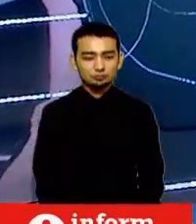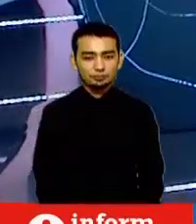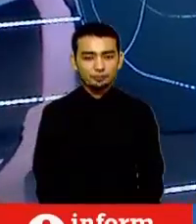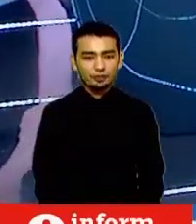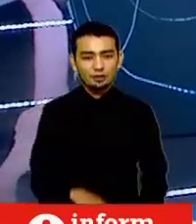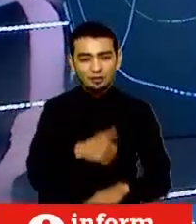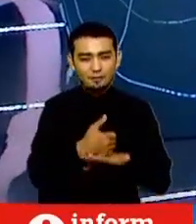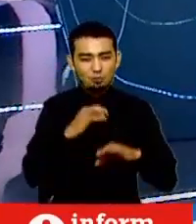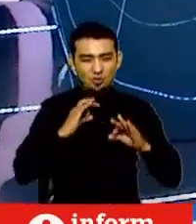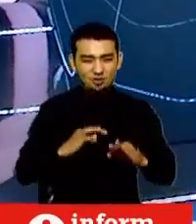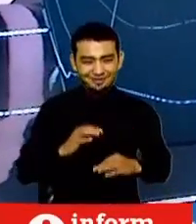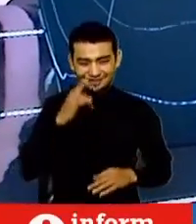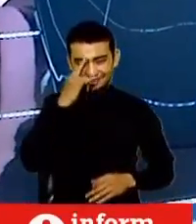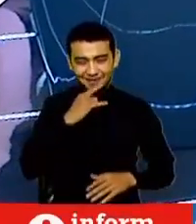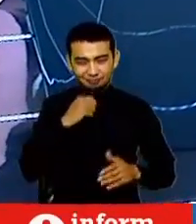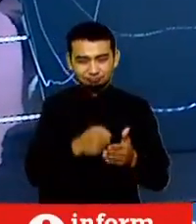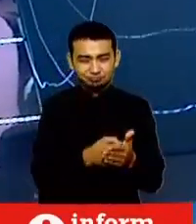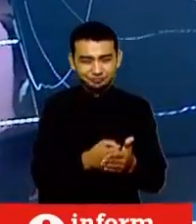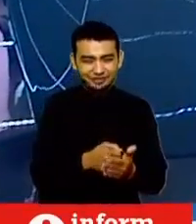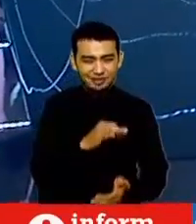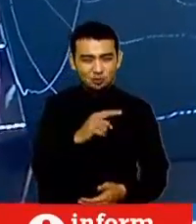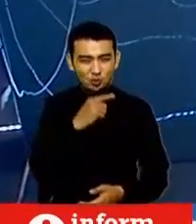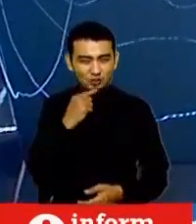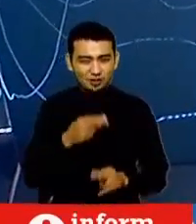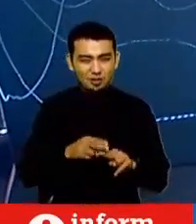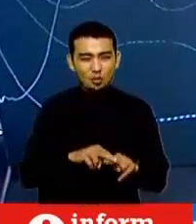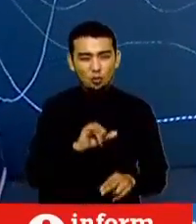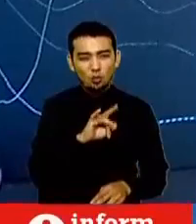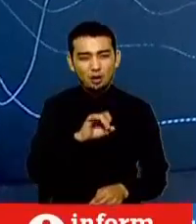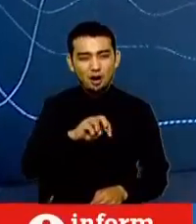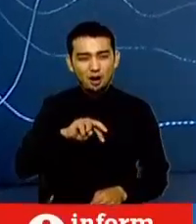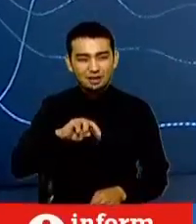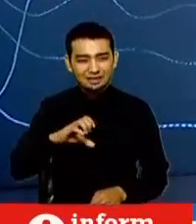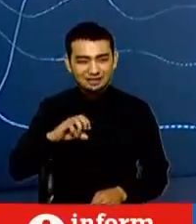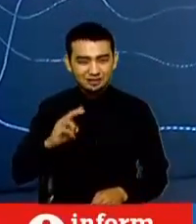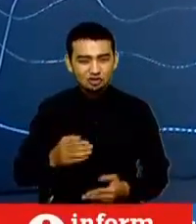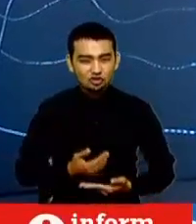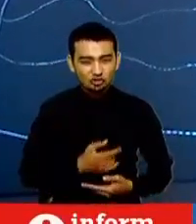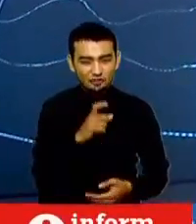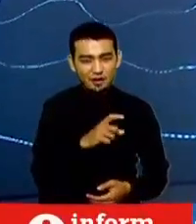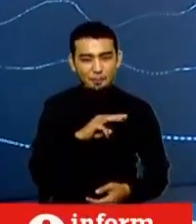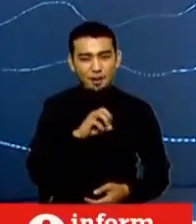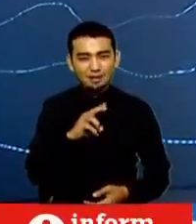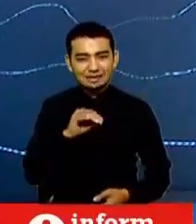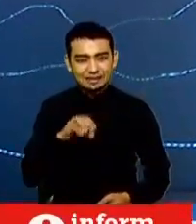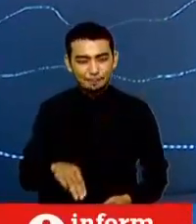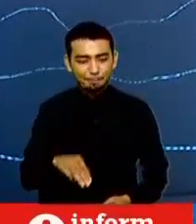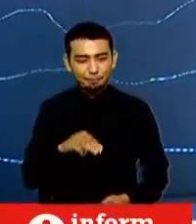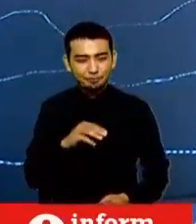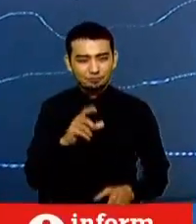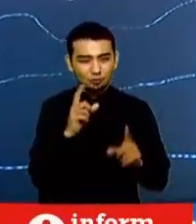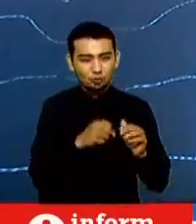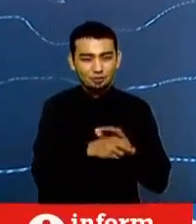Генпрокуратура Казахстана добивается экстрадиции из России жителя Уральска казахстанца Максима яковченко обвиняют в